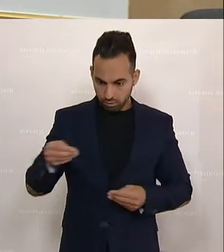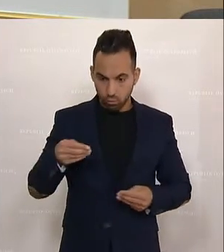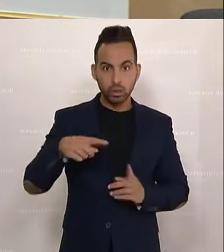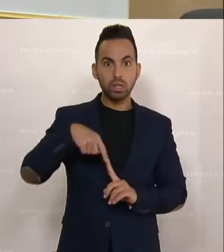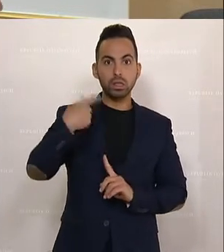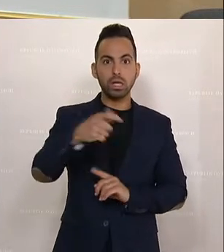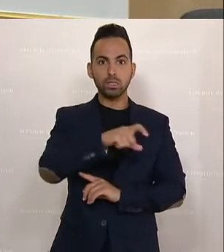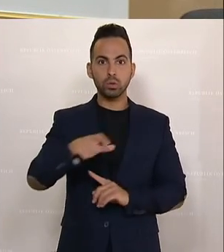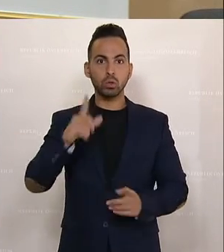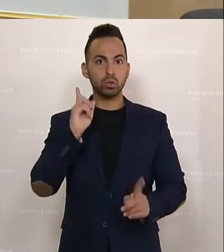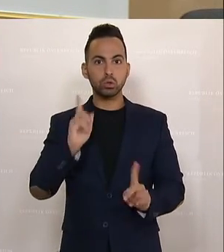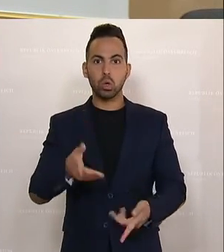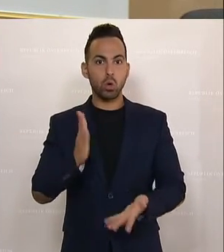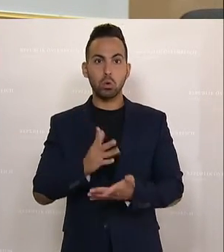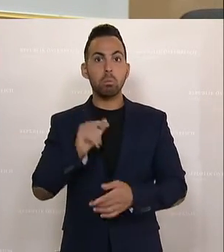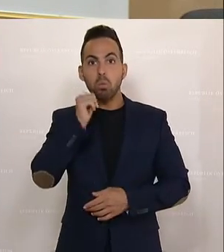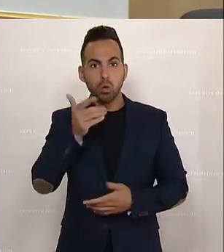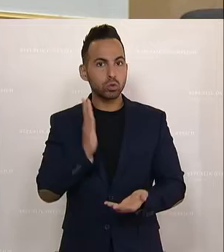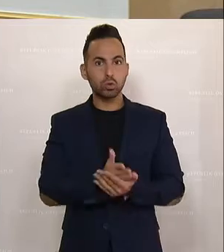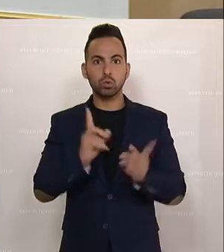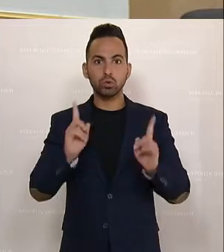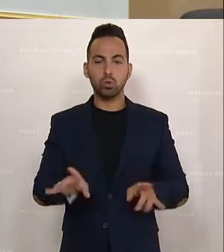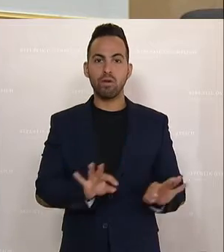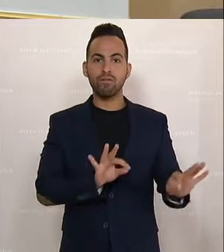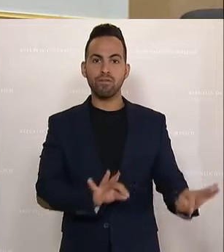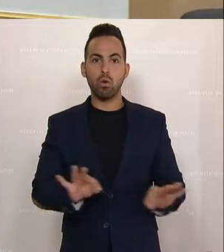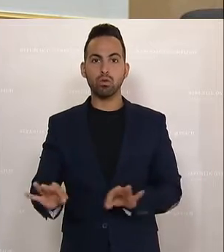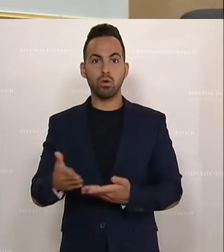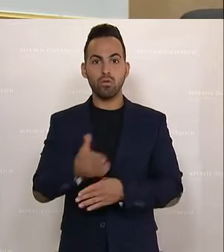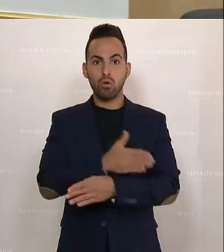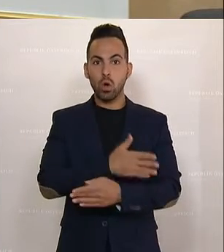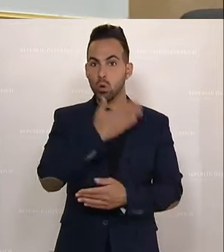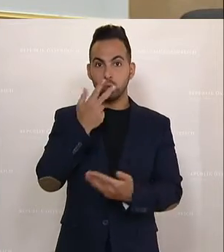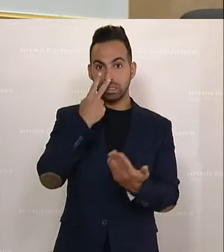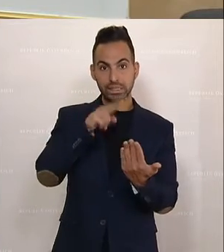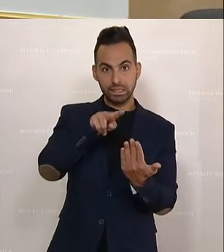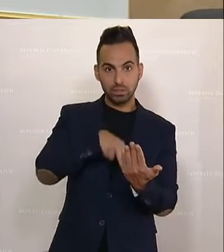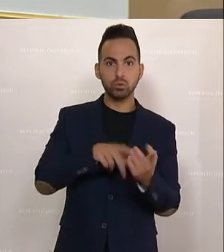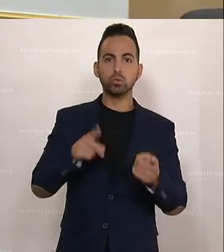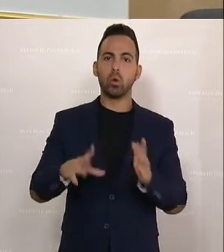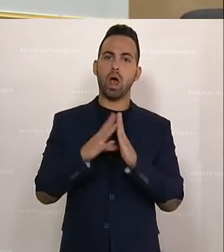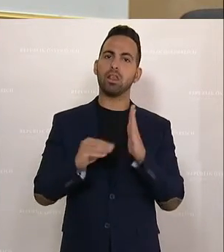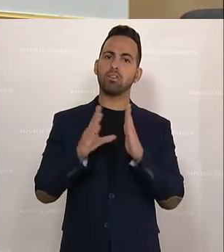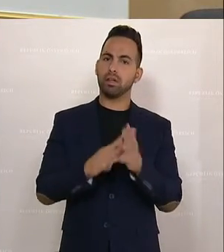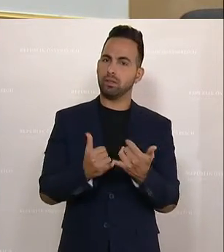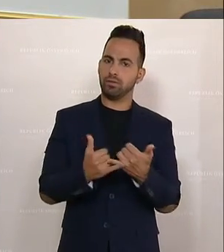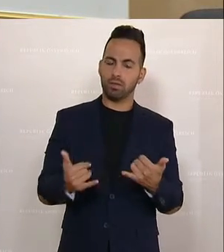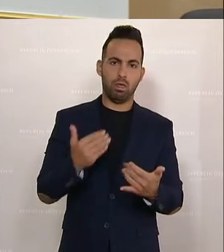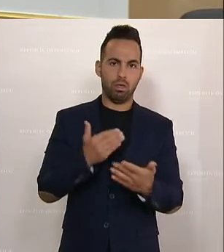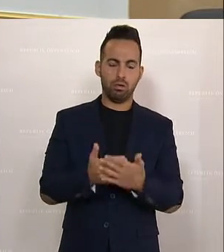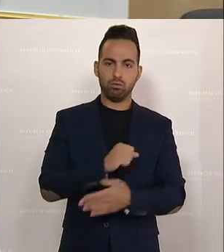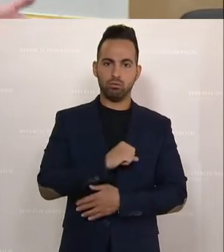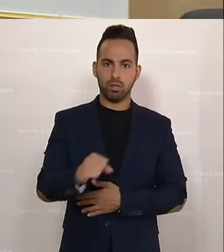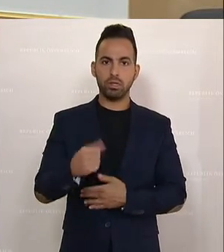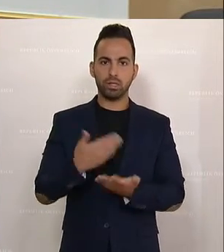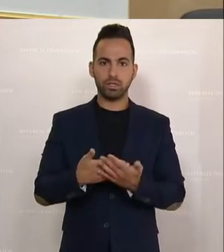im Extremfall sogar am Tag darauf, eine Verordnung, die sie vorher nicht zu Gesicht bekommen haben, anwenden sollen. Das führt natürlich